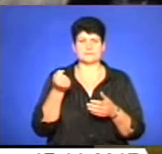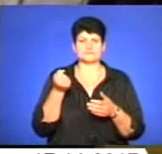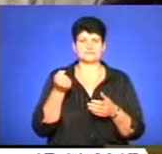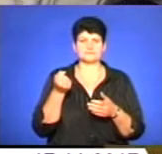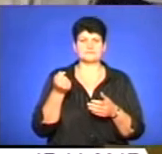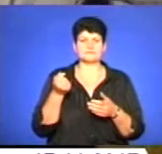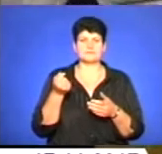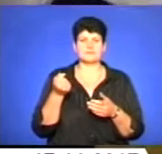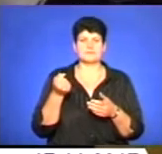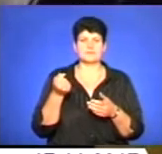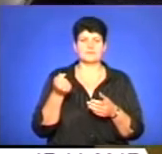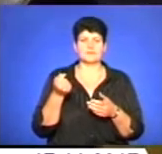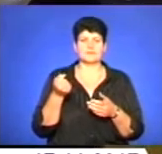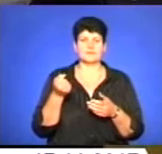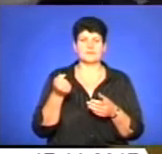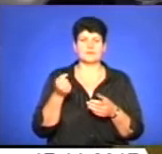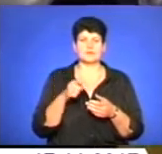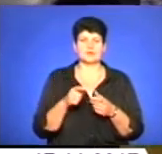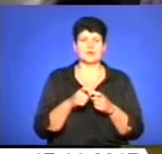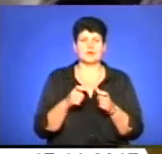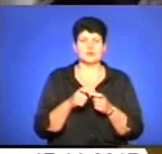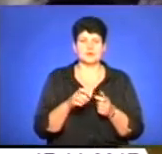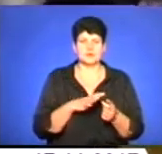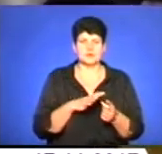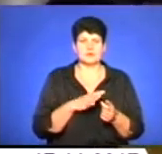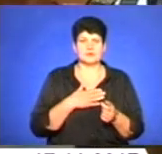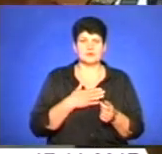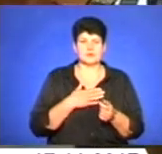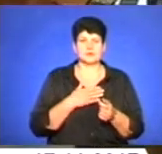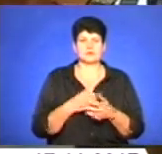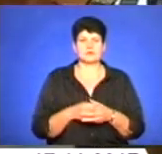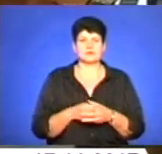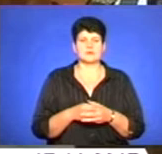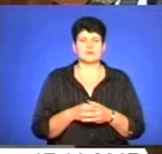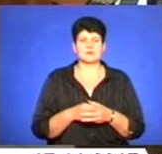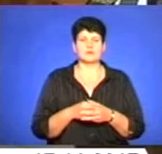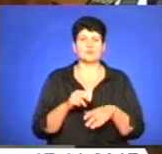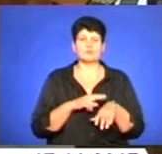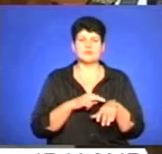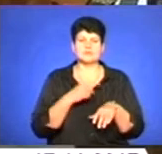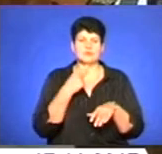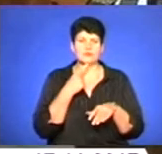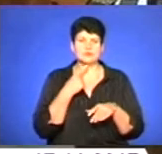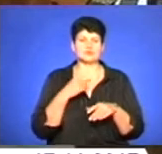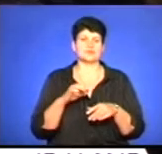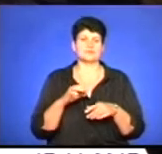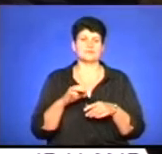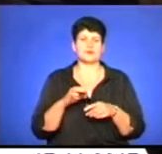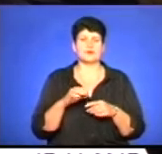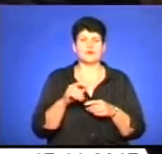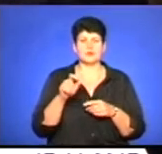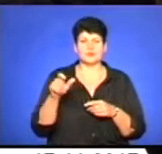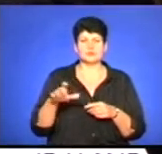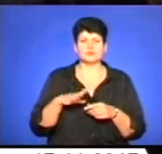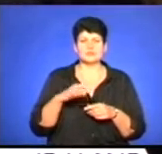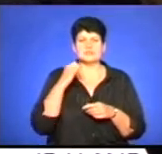раз, витягнула, тут карточки були наші. У поліції підозрюють, що жертвами зловмисниці стали не тільки